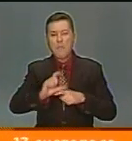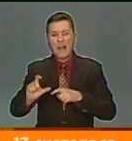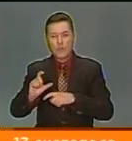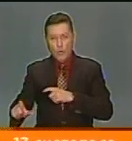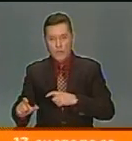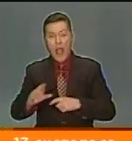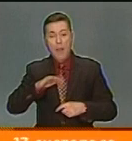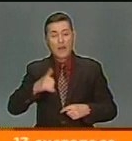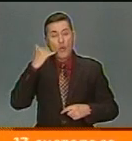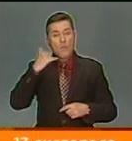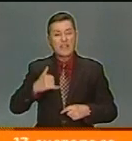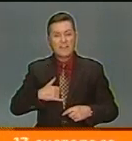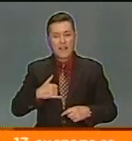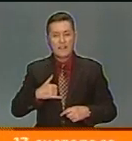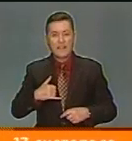позвонили